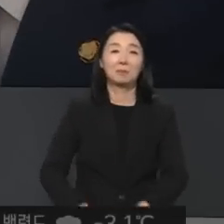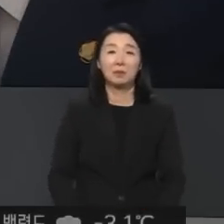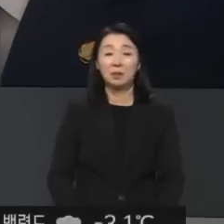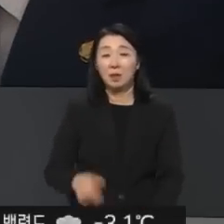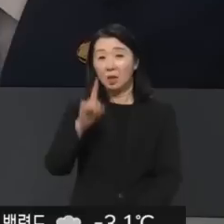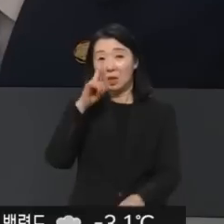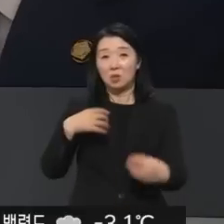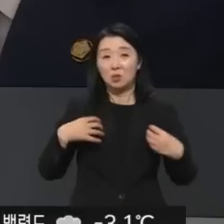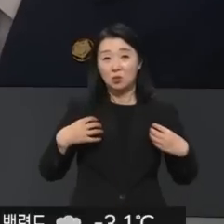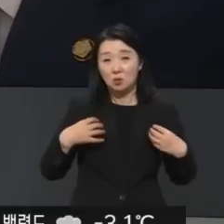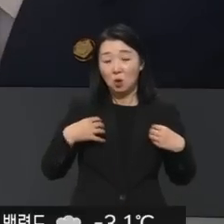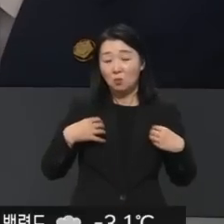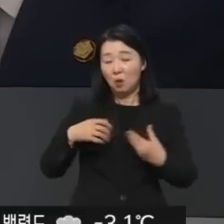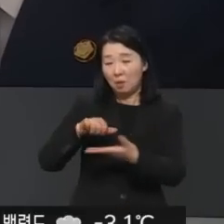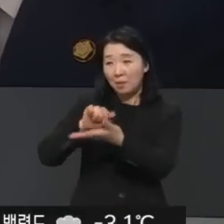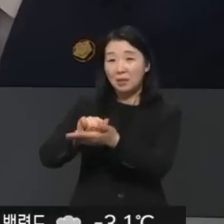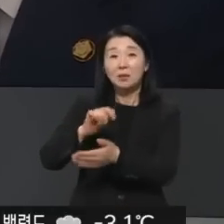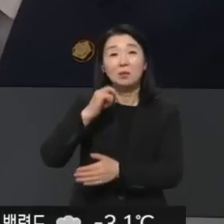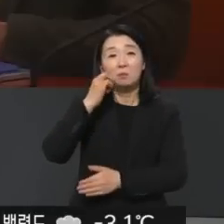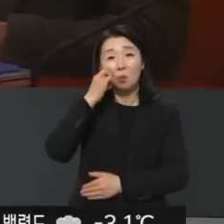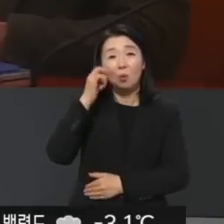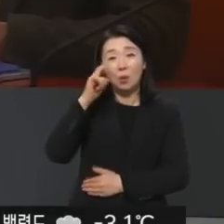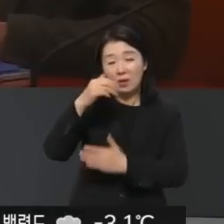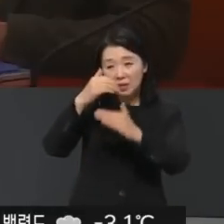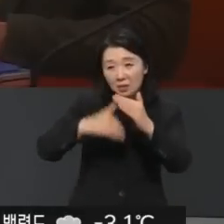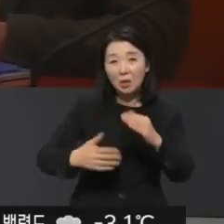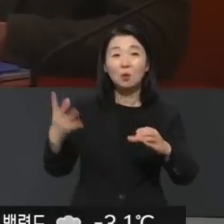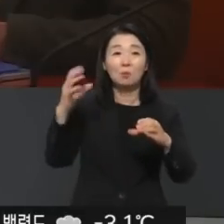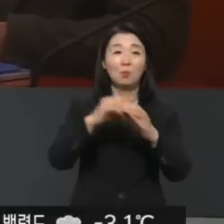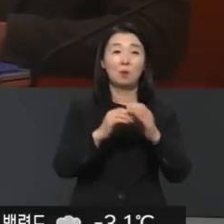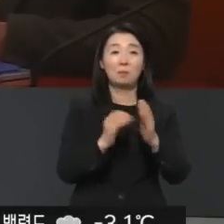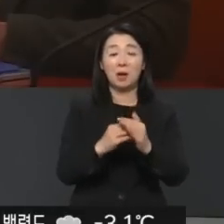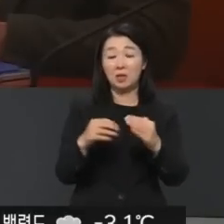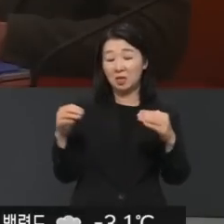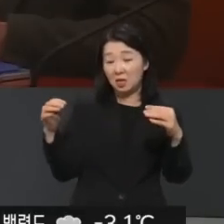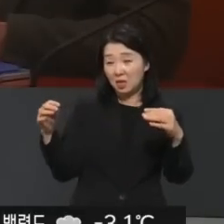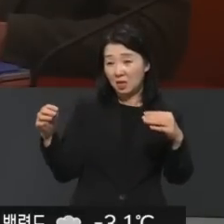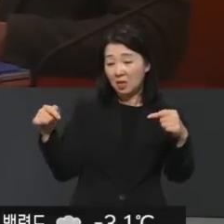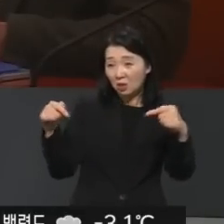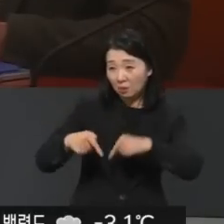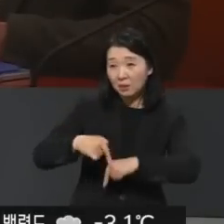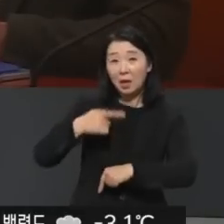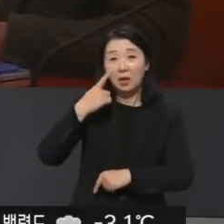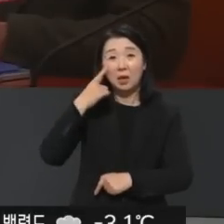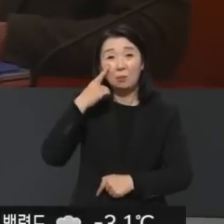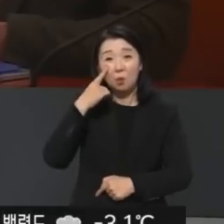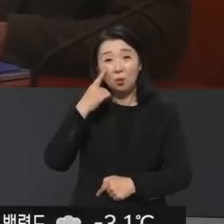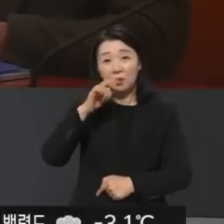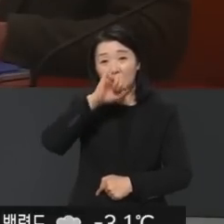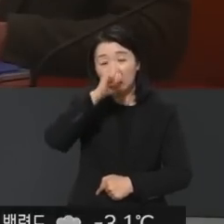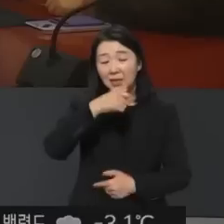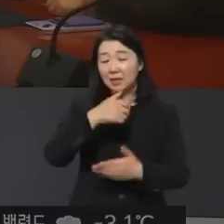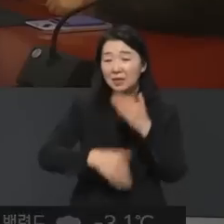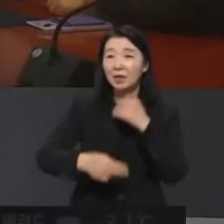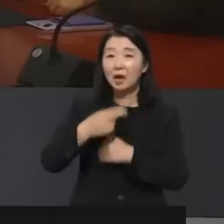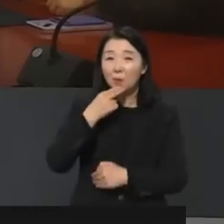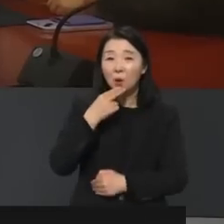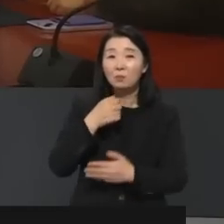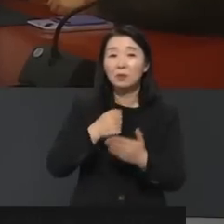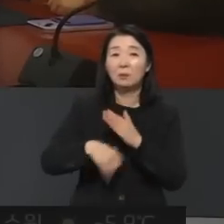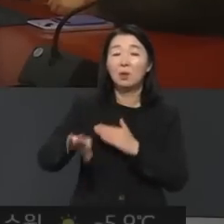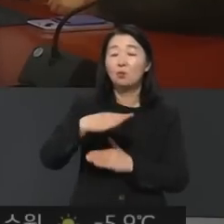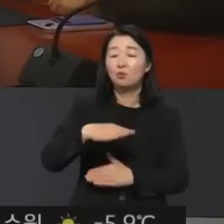정부 여당이 절대 받아들일 수 없죠. 이 내용을 넣어서 협상장에 앉히고 이 예산 삭감 안 할 테니까 우리